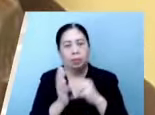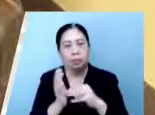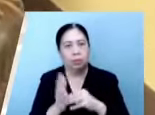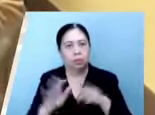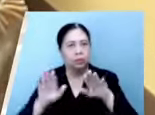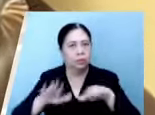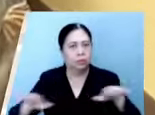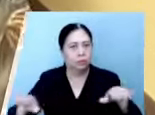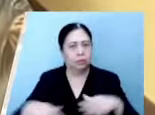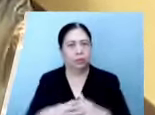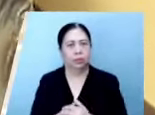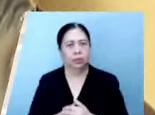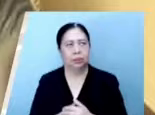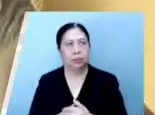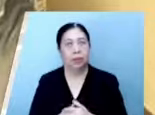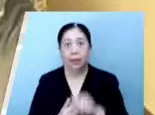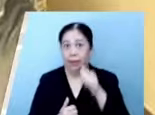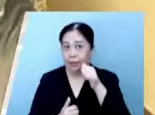of yesterday,